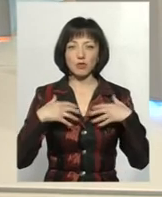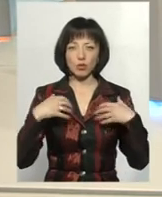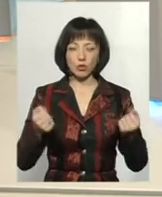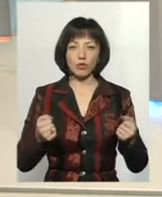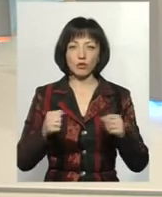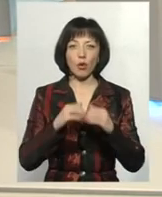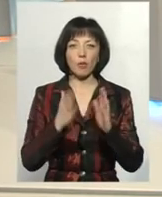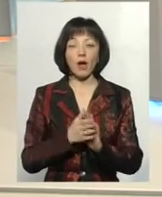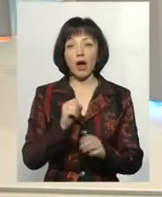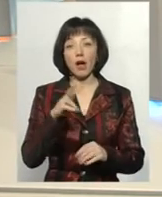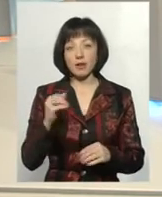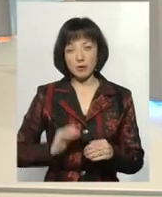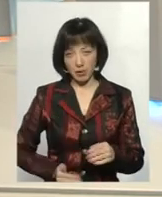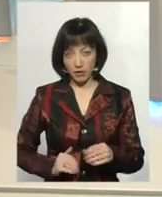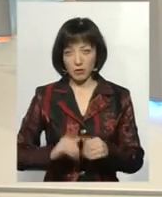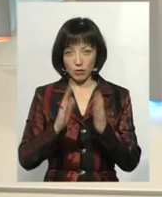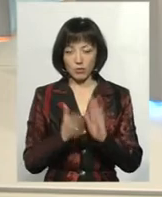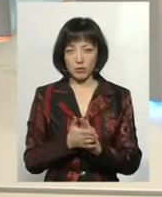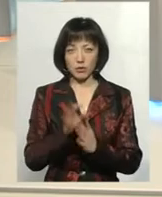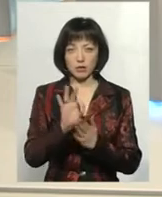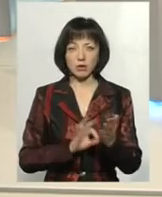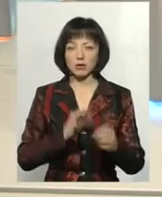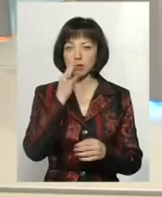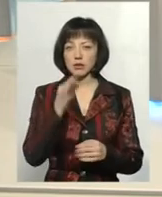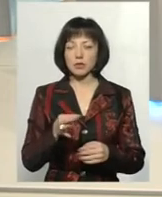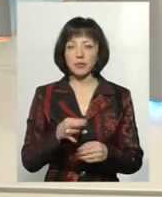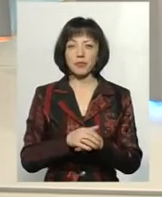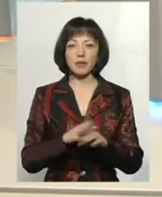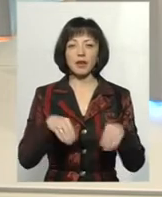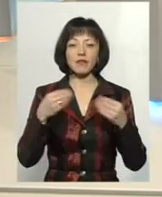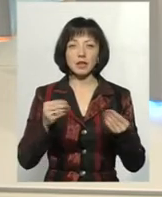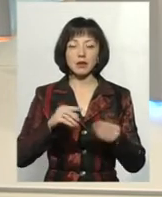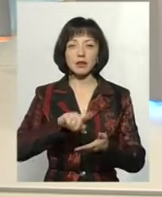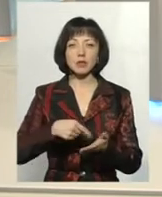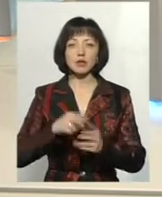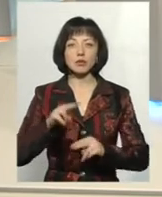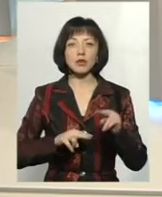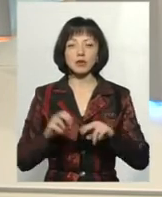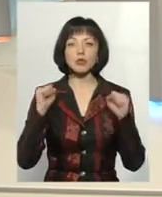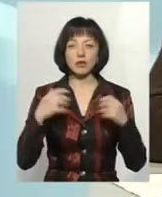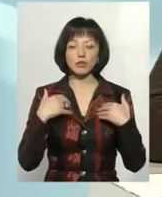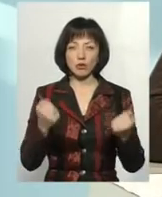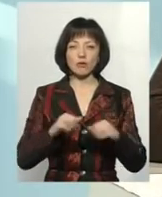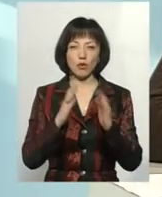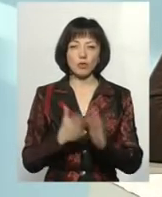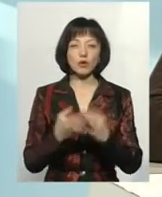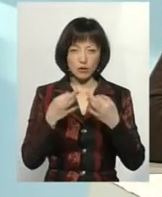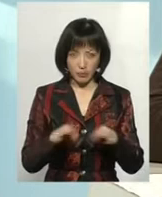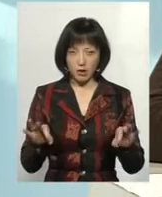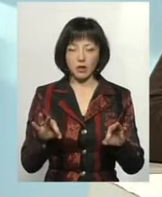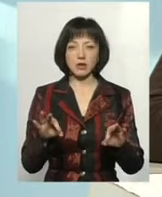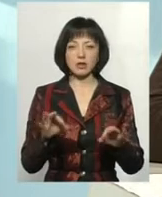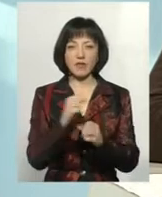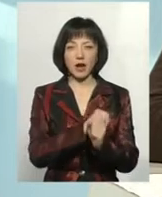спортивно-оздоровчий. Але є порушення. Це приватний комплекс відразу чи комунальна власність? Видані містобудівні на спортивно-оздоровчий комплекс, що дозволяється в